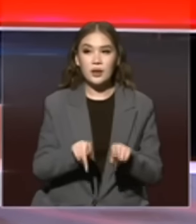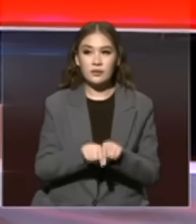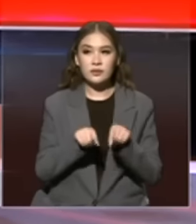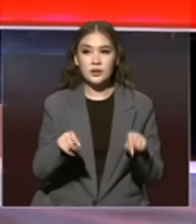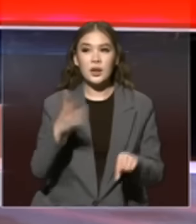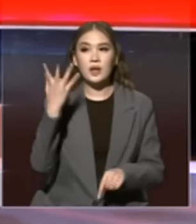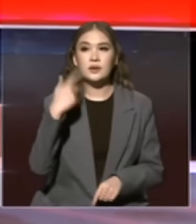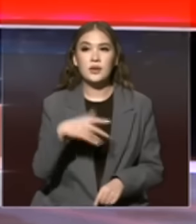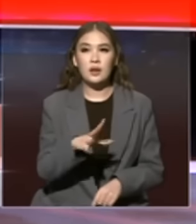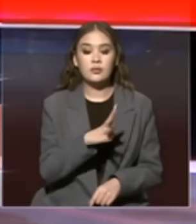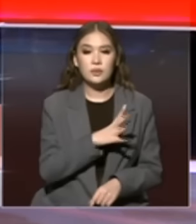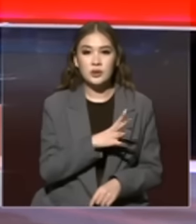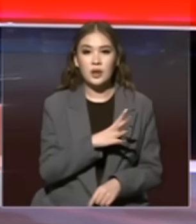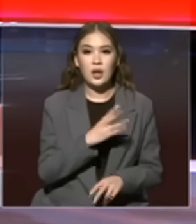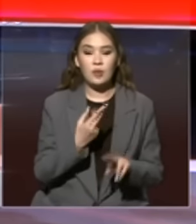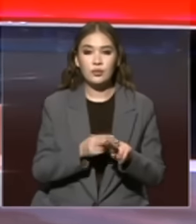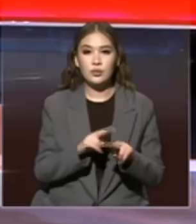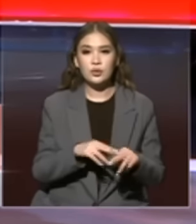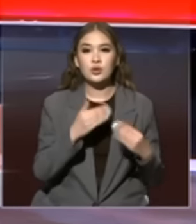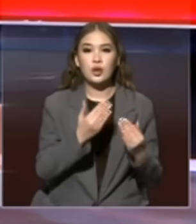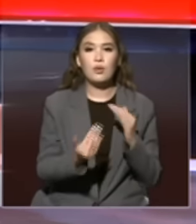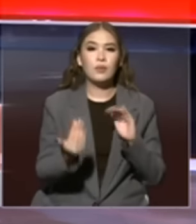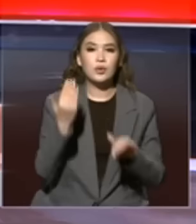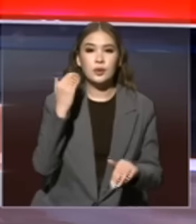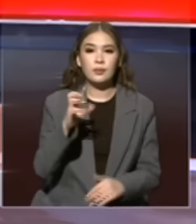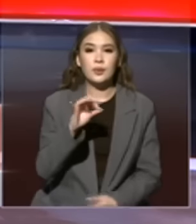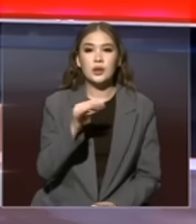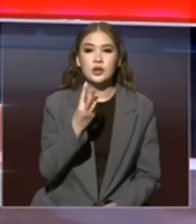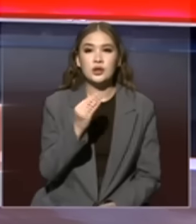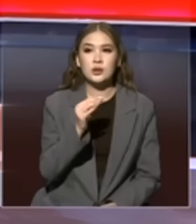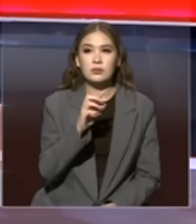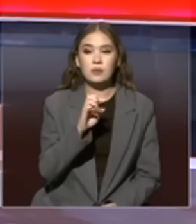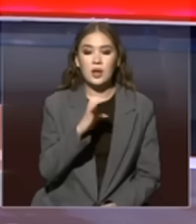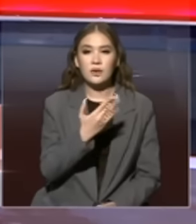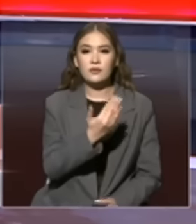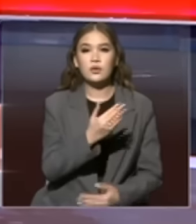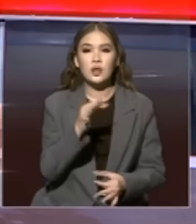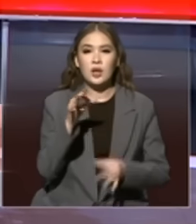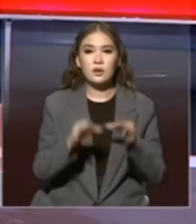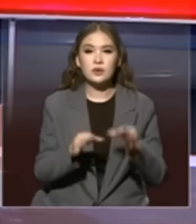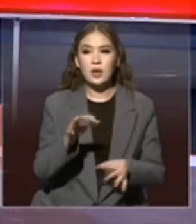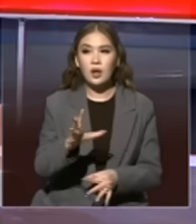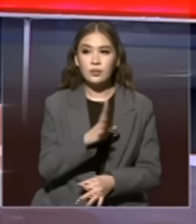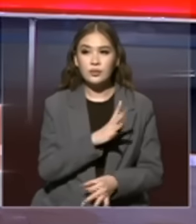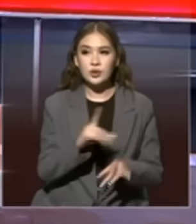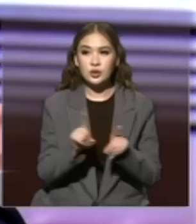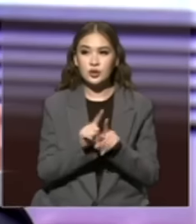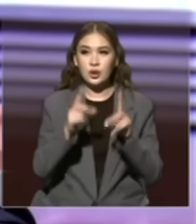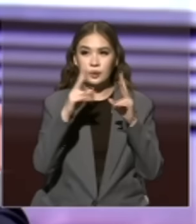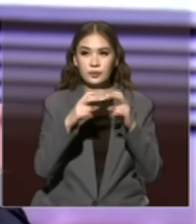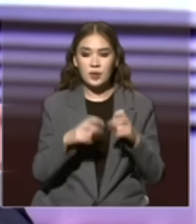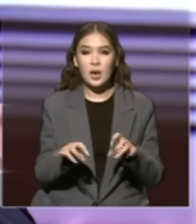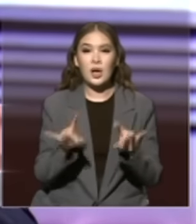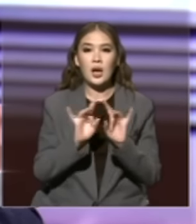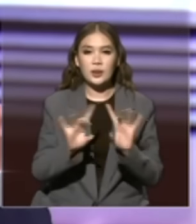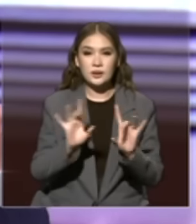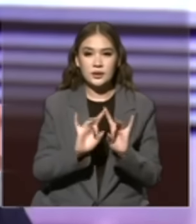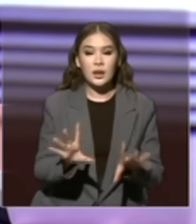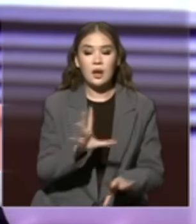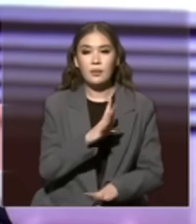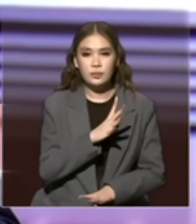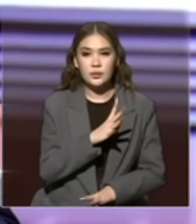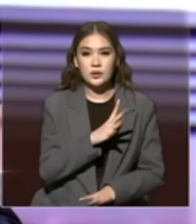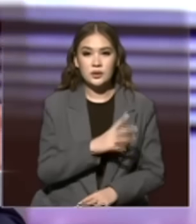жаңағы бұның бұрынғы Бишбаевтың бұрынғы сотталығы да еске алынды ғой. Иә. Ескерілді. Иә.